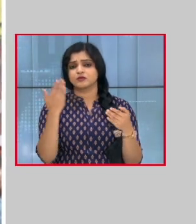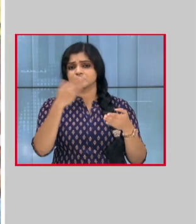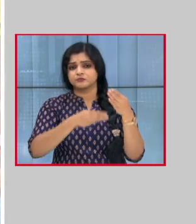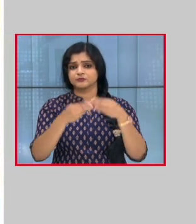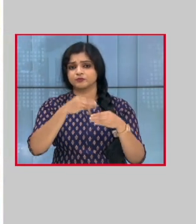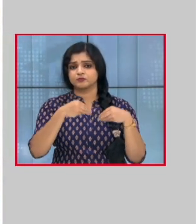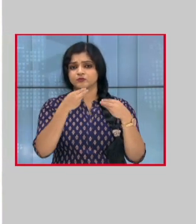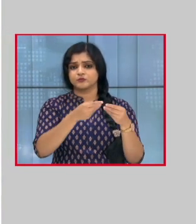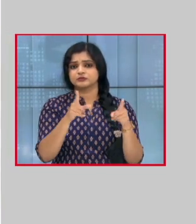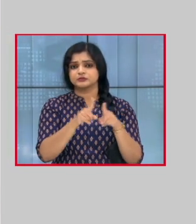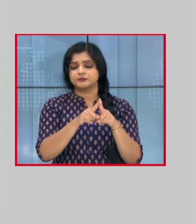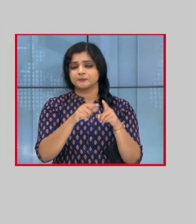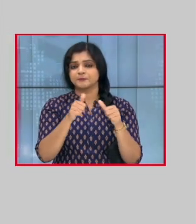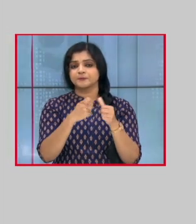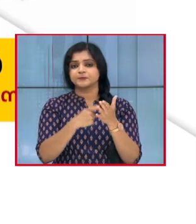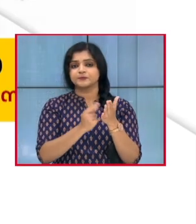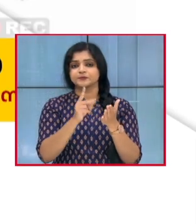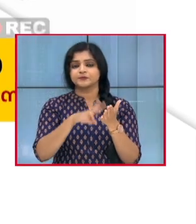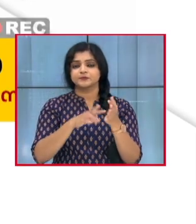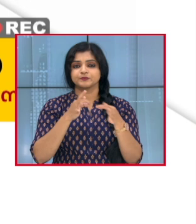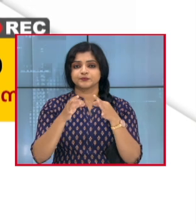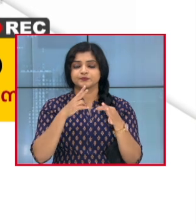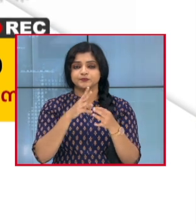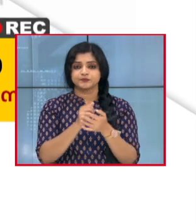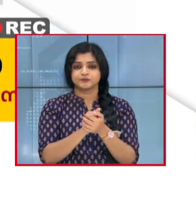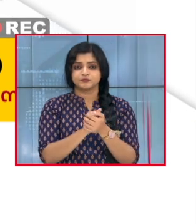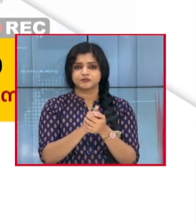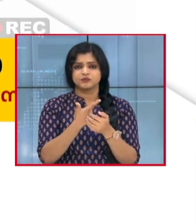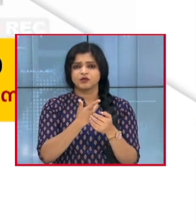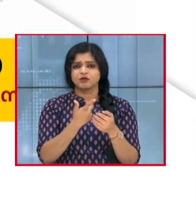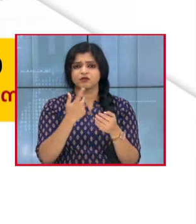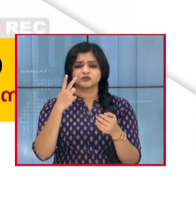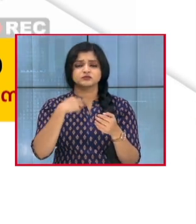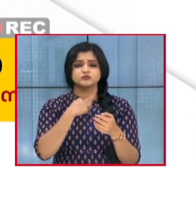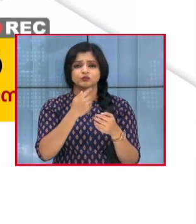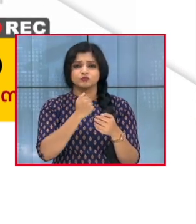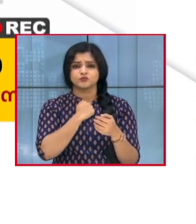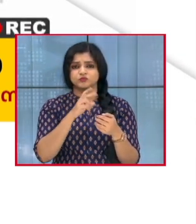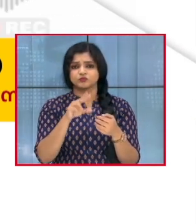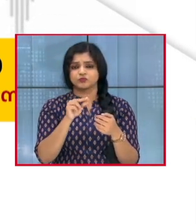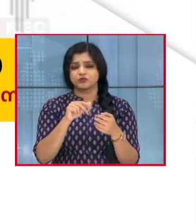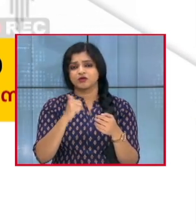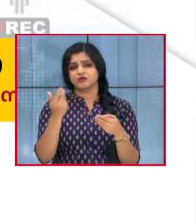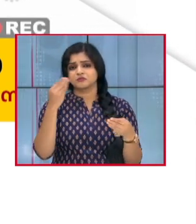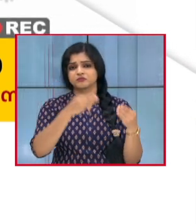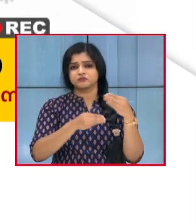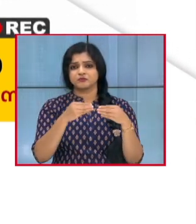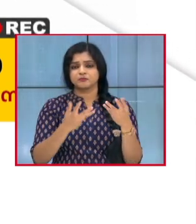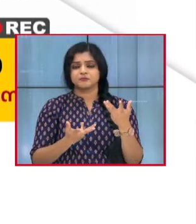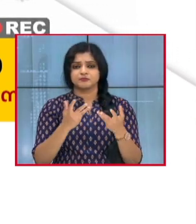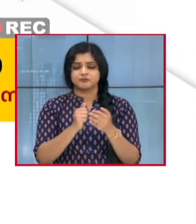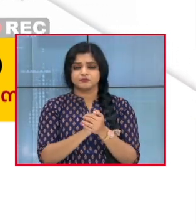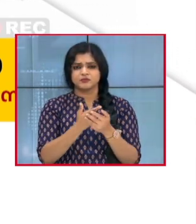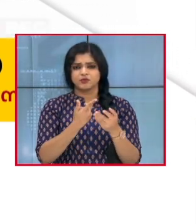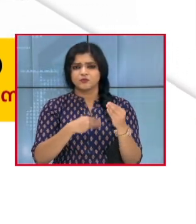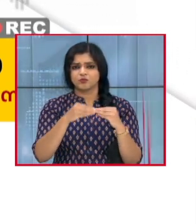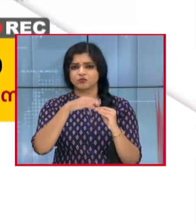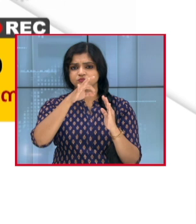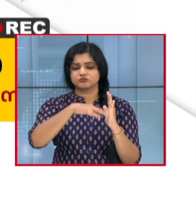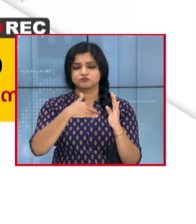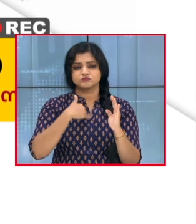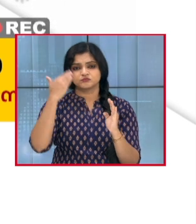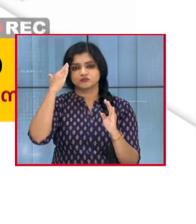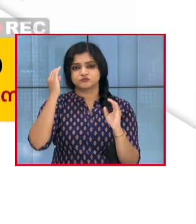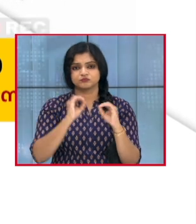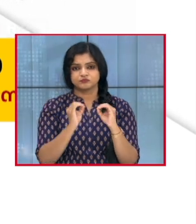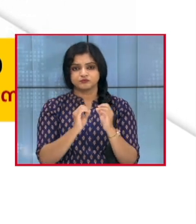നടന്നിട്ടുണ്ടാകാം എന്നുമായിരുന്നു അരുണിന്റെ വിശദീകരണം. അപ്പൊ അതിനെ കുറിച്ച് നമുക്ക് എന്താ പറയാ, എഡിറ്റ് എല്ലാം ചെയ്താലി അതിനെ കുറിച്ച് നമുക്ക് കൂടുതലായിട്ടൊന്നും അറിയത്തില്ല.